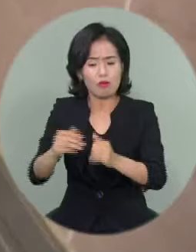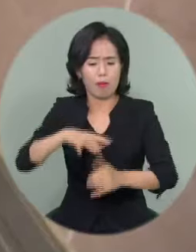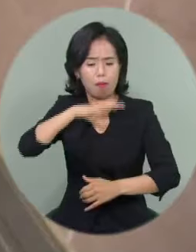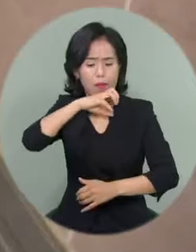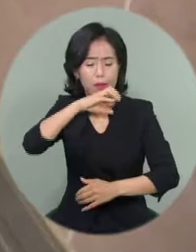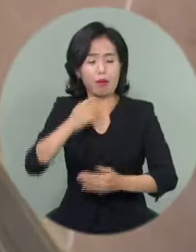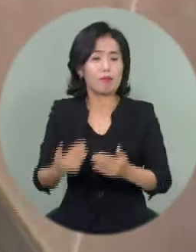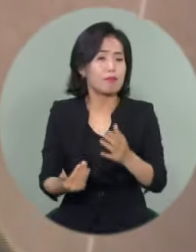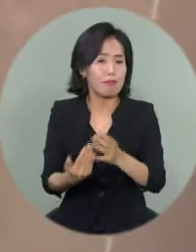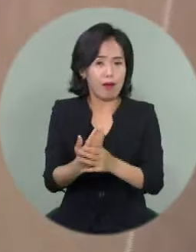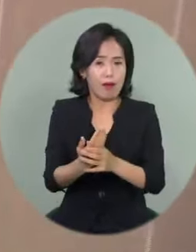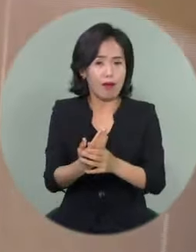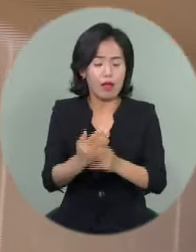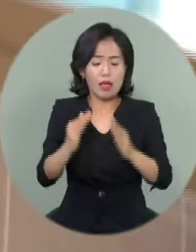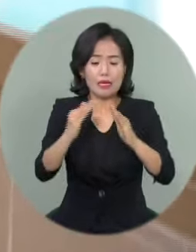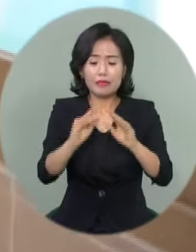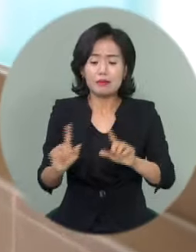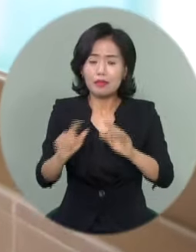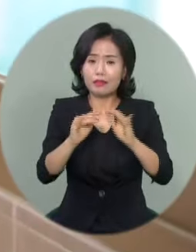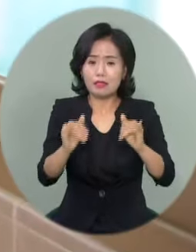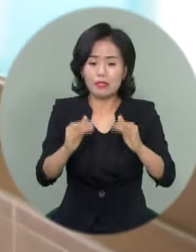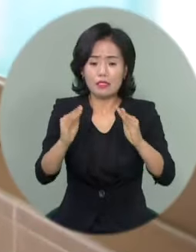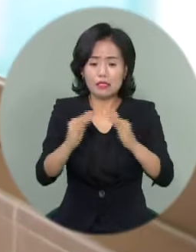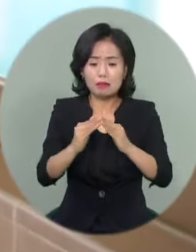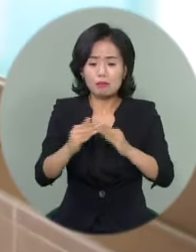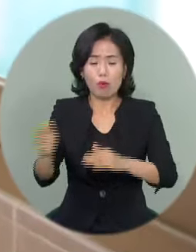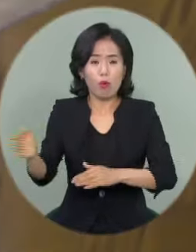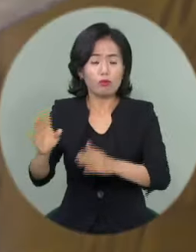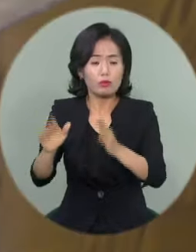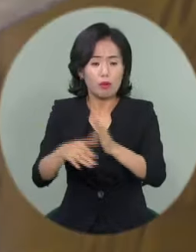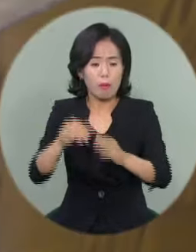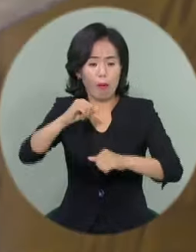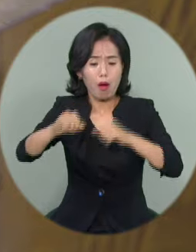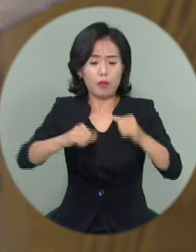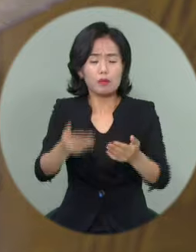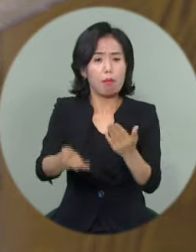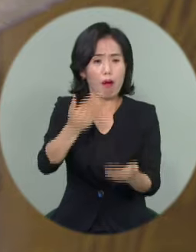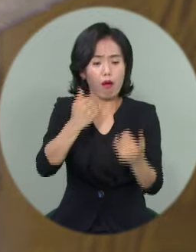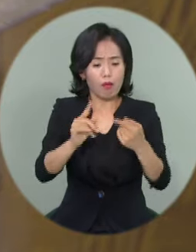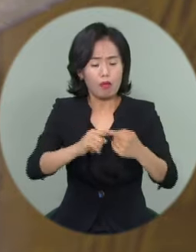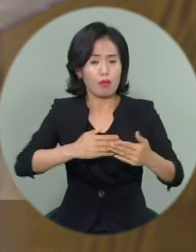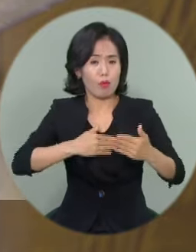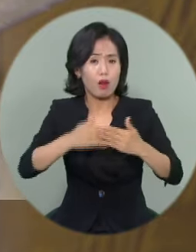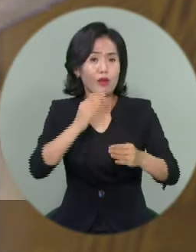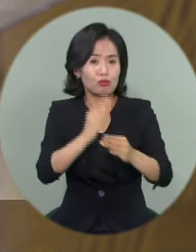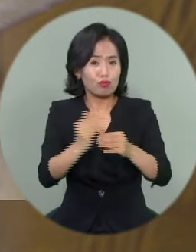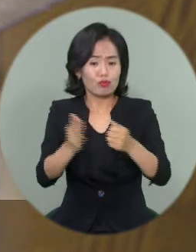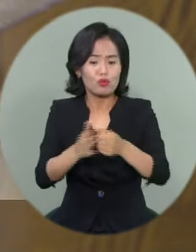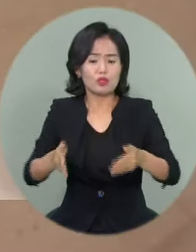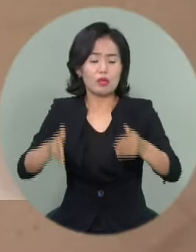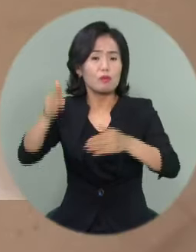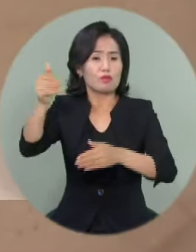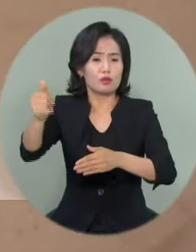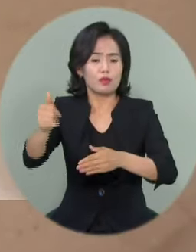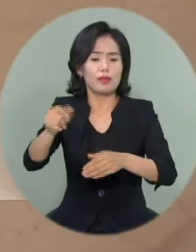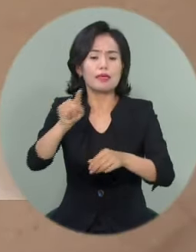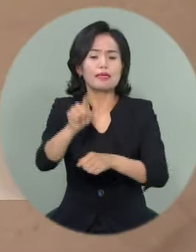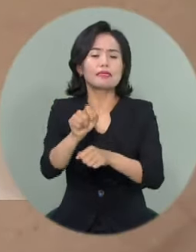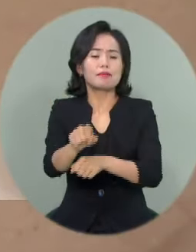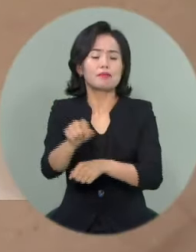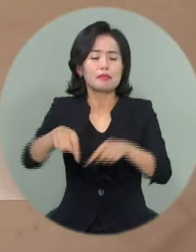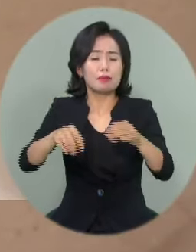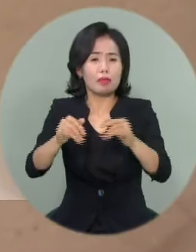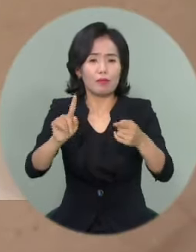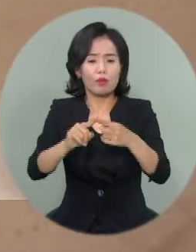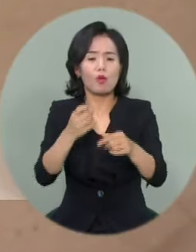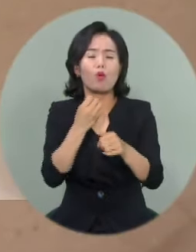있습니다 세입자는 집을 비운 사이 마음대로 집을 뒤지고 같다고 불안해하고 있고 집주인은 집행관들을 상대로